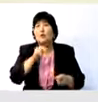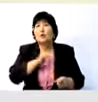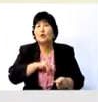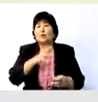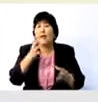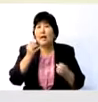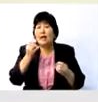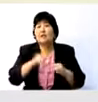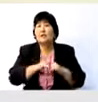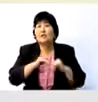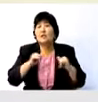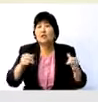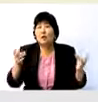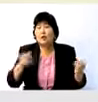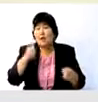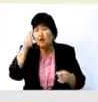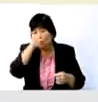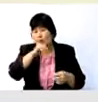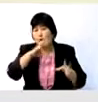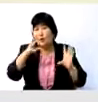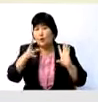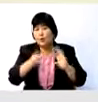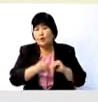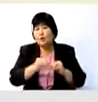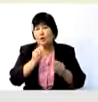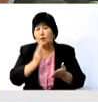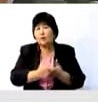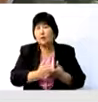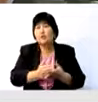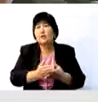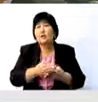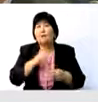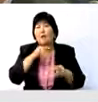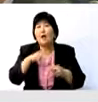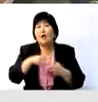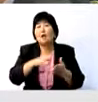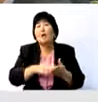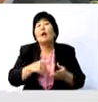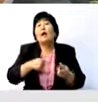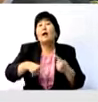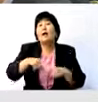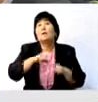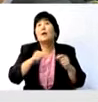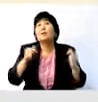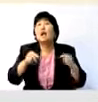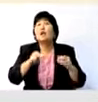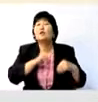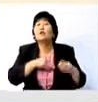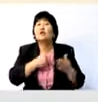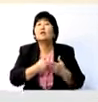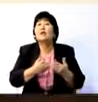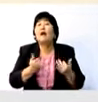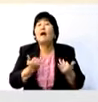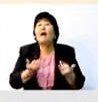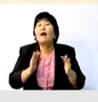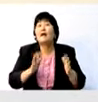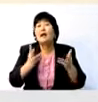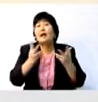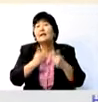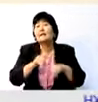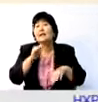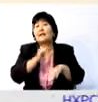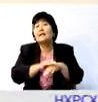де жандандыру керек, жылдың қорытындысы бойынша бақылауда боласыздар. Кәсіпкерлік субъектілерінің нақты жұмыс істеп тұрғандары ғана статистикалық